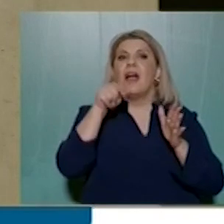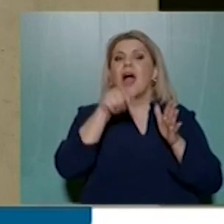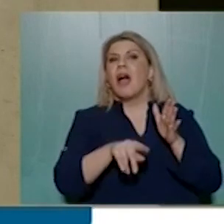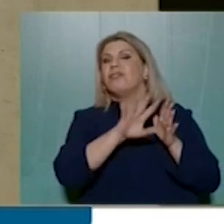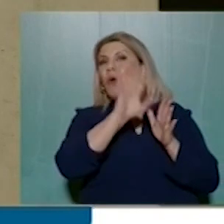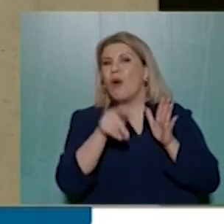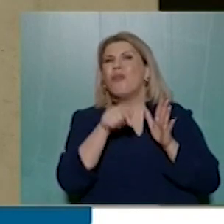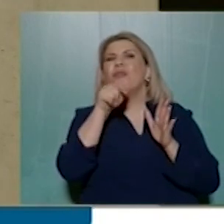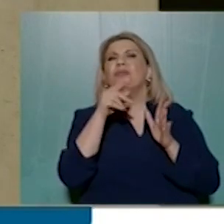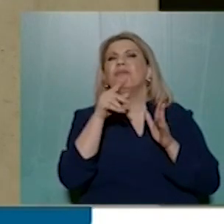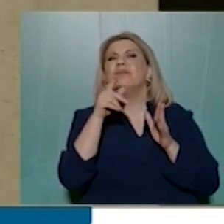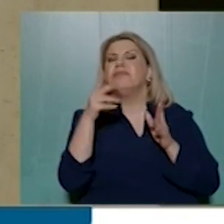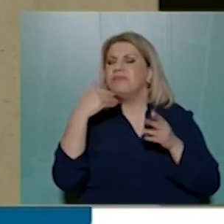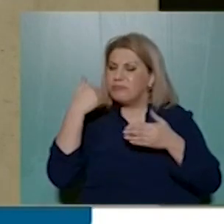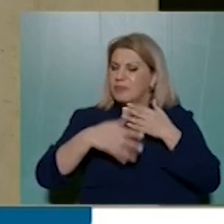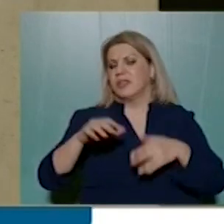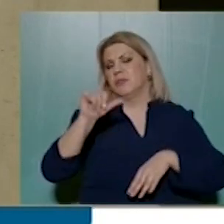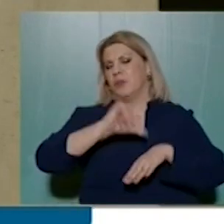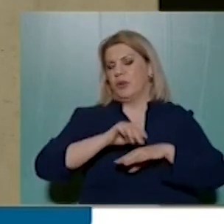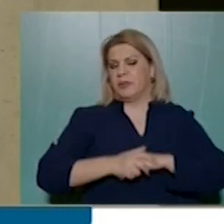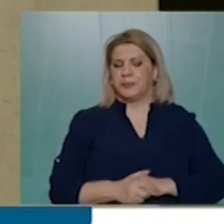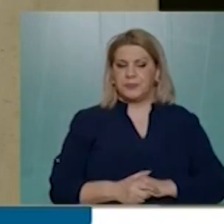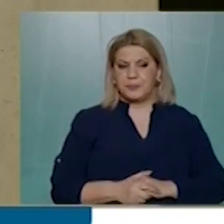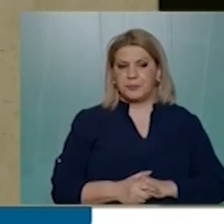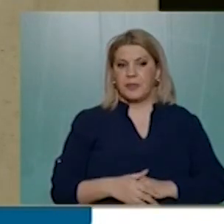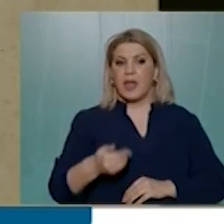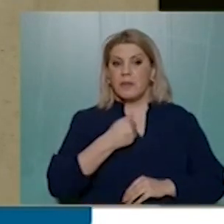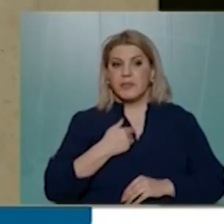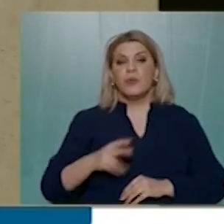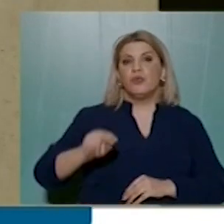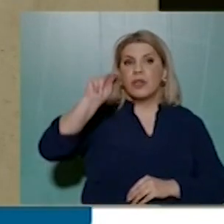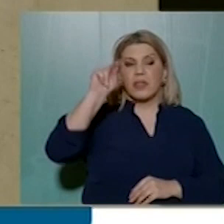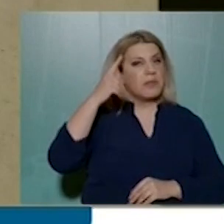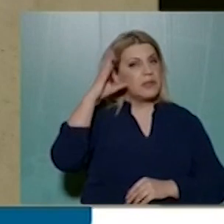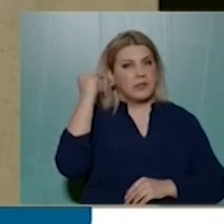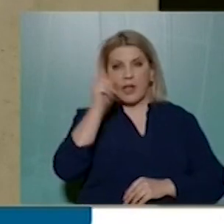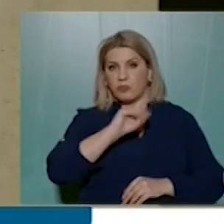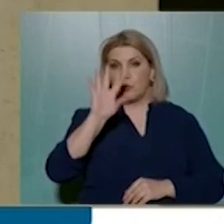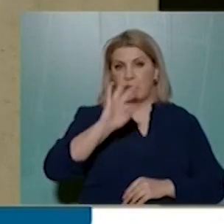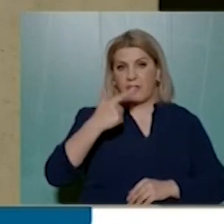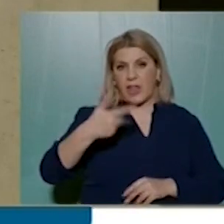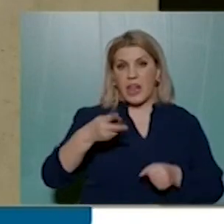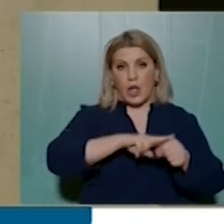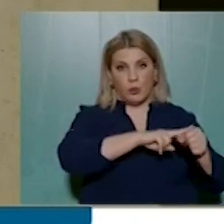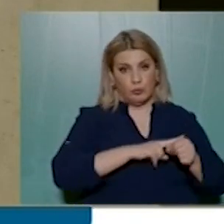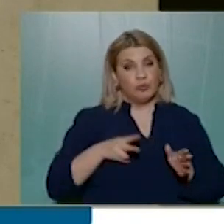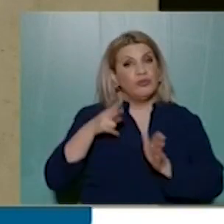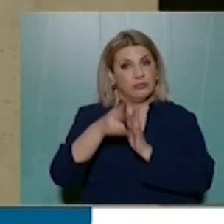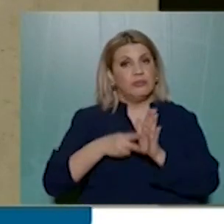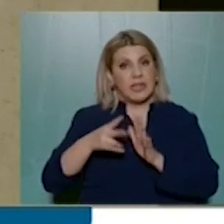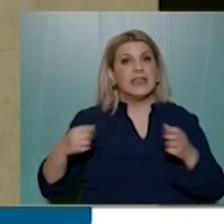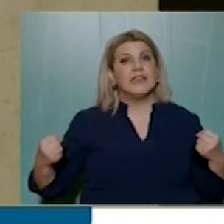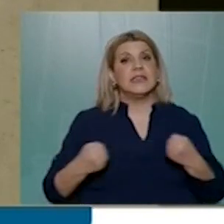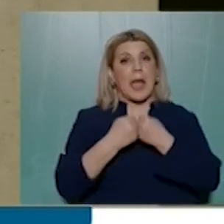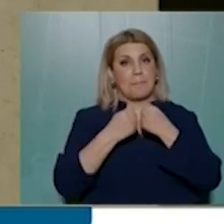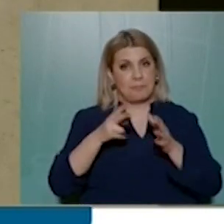κινητοποιήσεις που ακολούθησαν και στην πόλη μας εμείς υποσχεθήκαμε ότι δεν θα ξεχάσουμε τους 57 νεκρούς και θα κάνουμε τα πάντα και